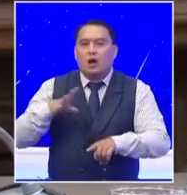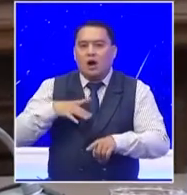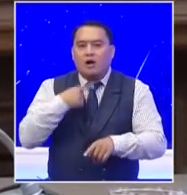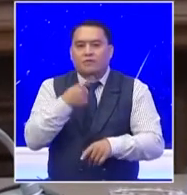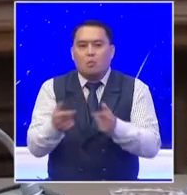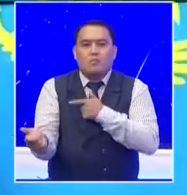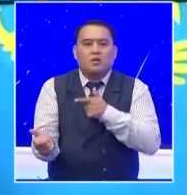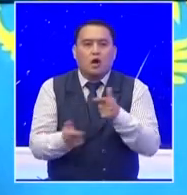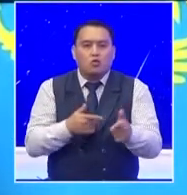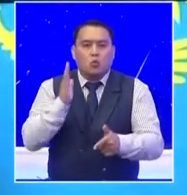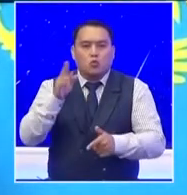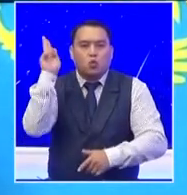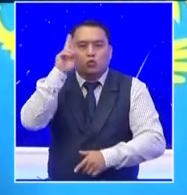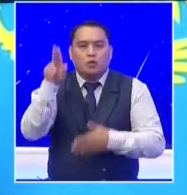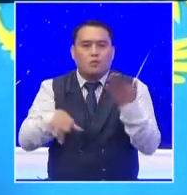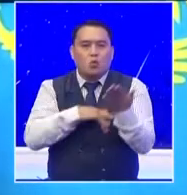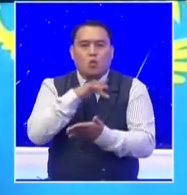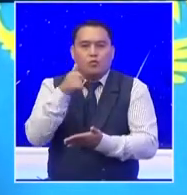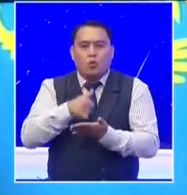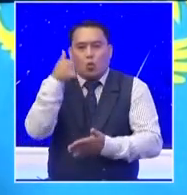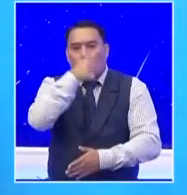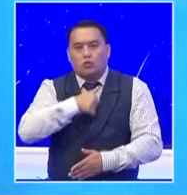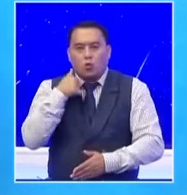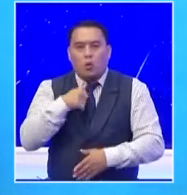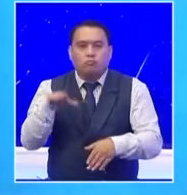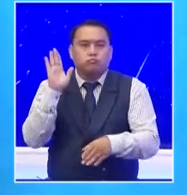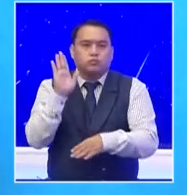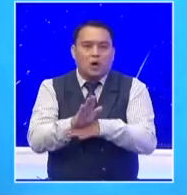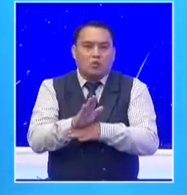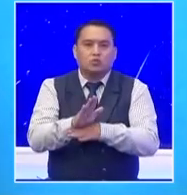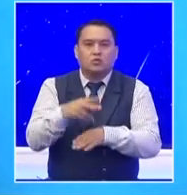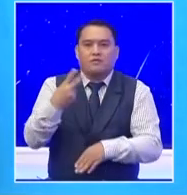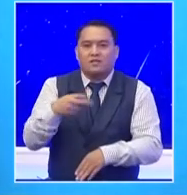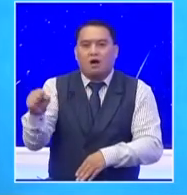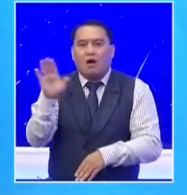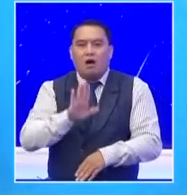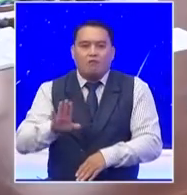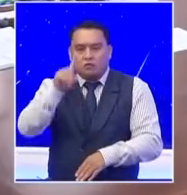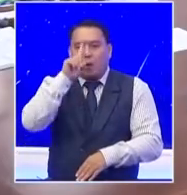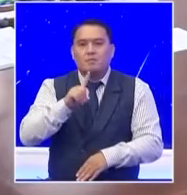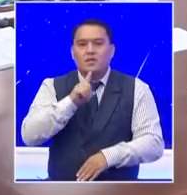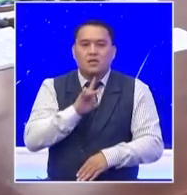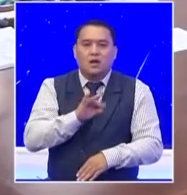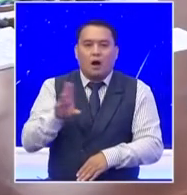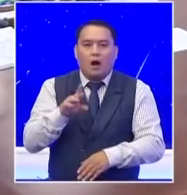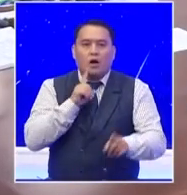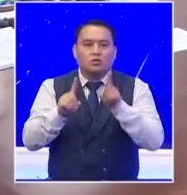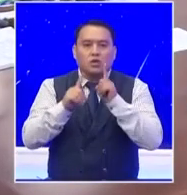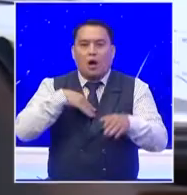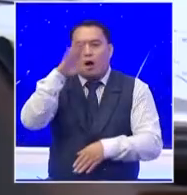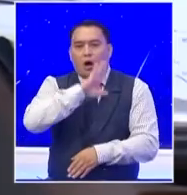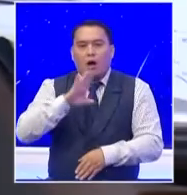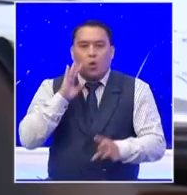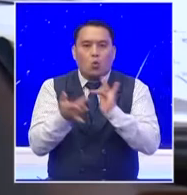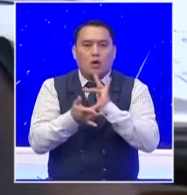и о подготовке к предстоящему учебному году. Оскар Мамин поручил до 20 августа организовать республиканское родительское собрание